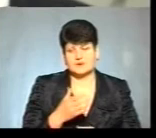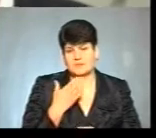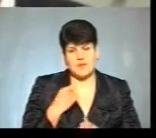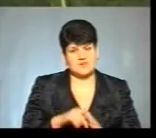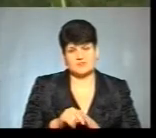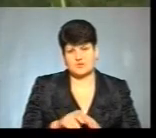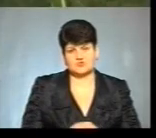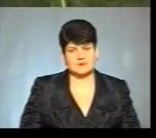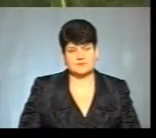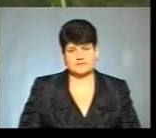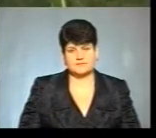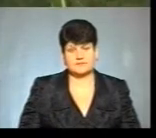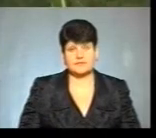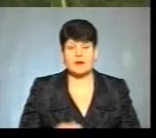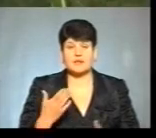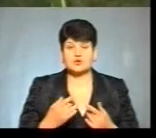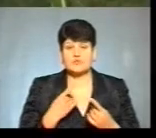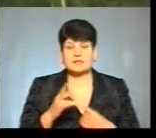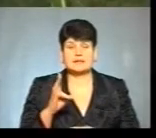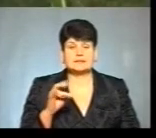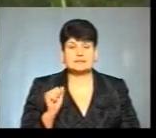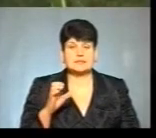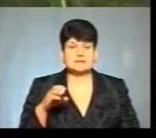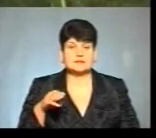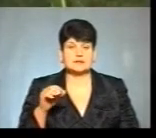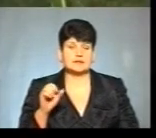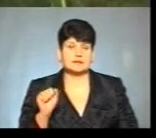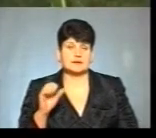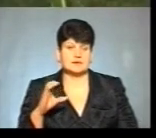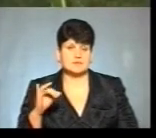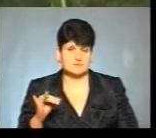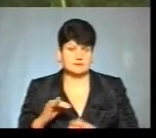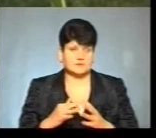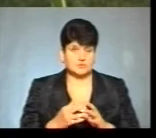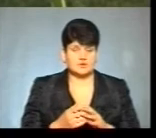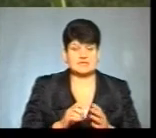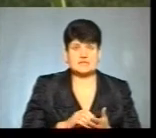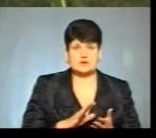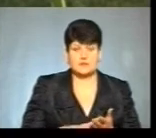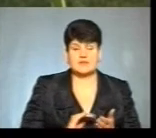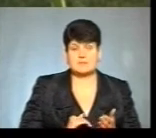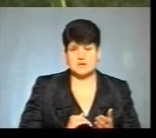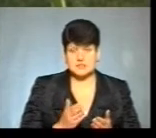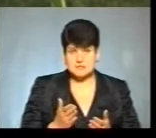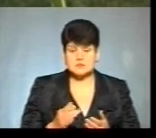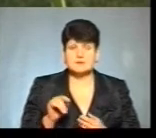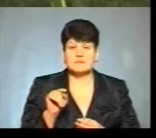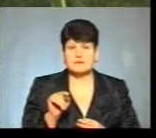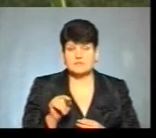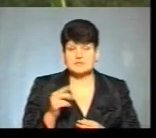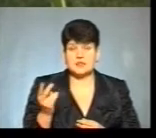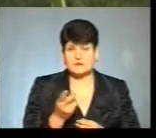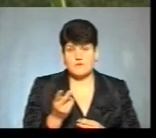має значення. Якщо говорити про Настасівську громаду, в якій зареєстрований бізнес, якого ви є засновником, за